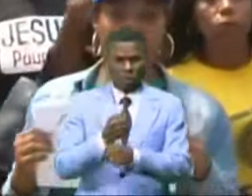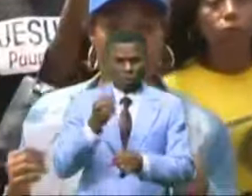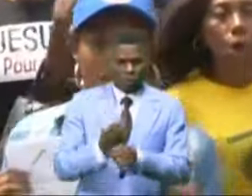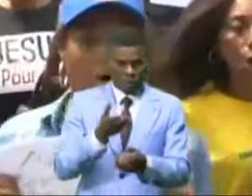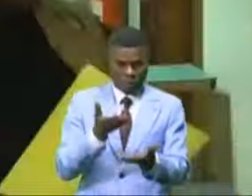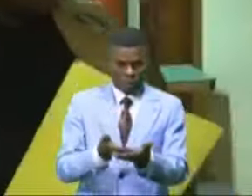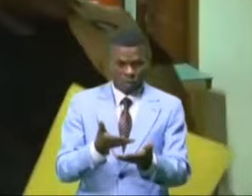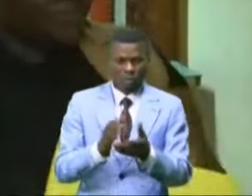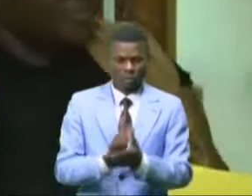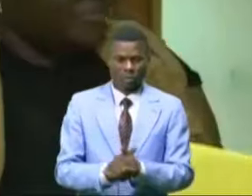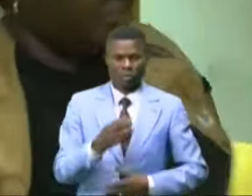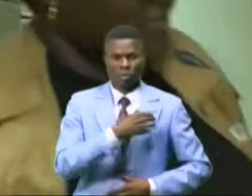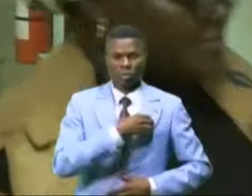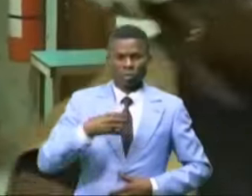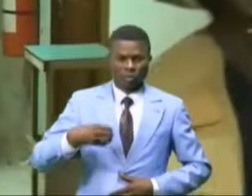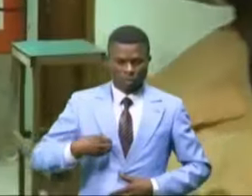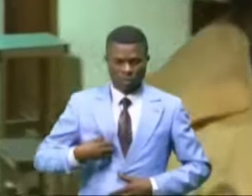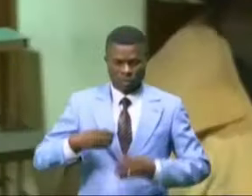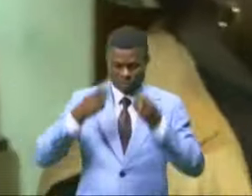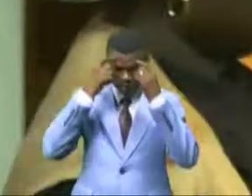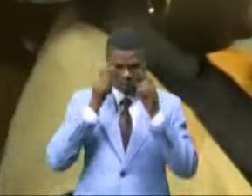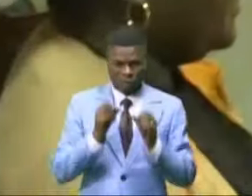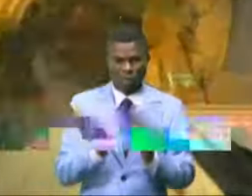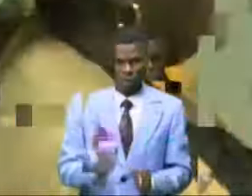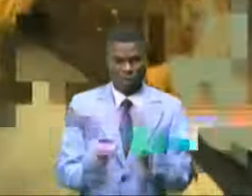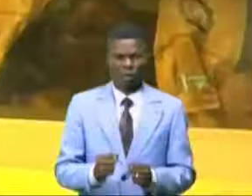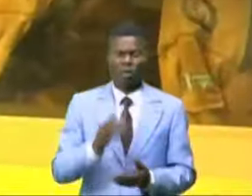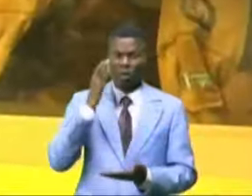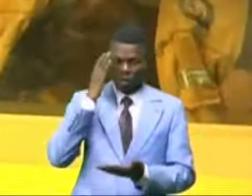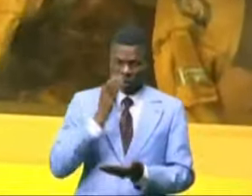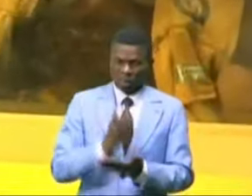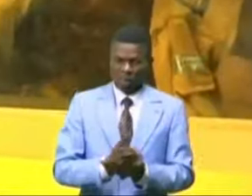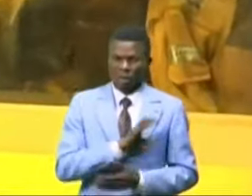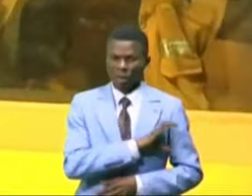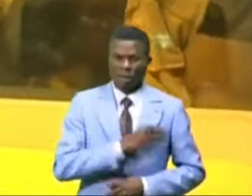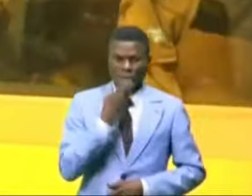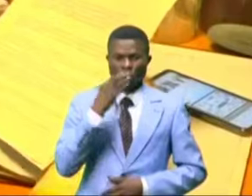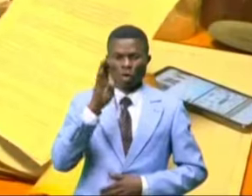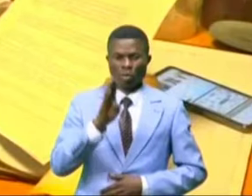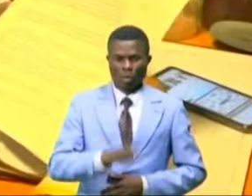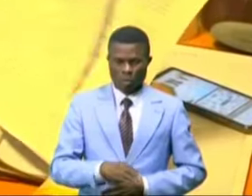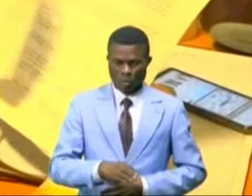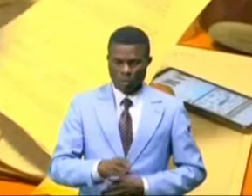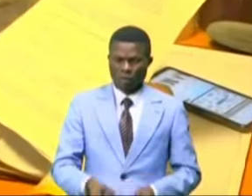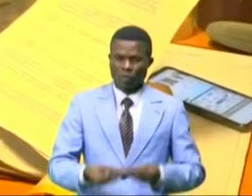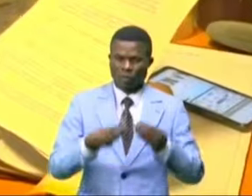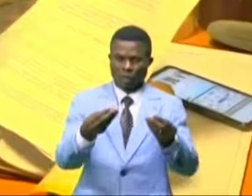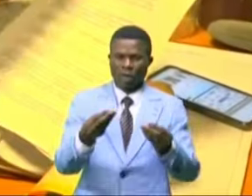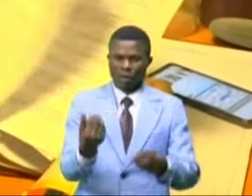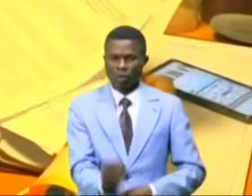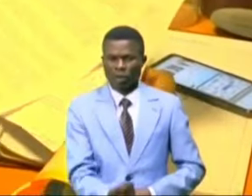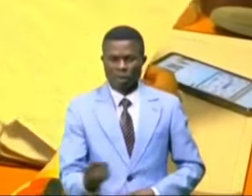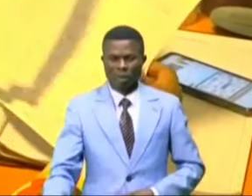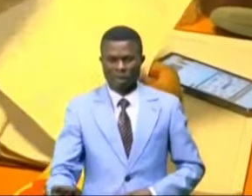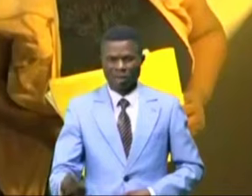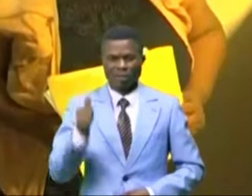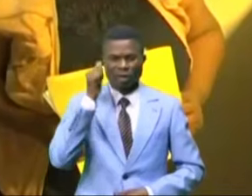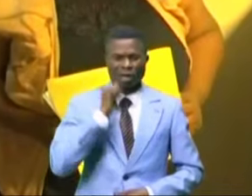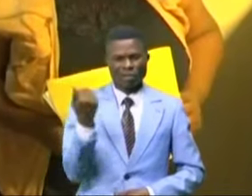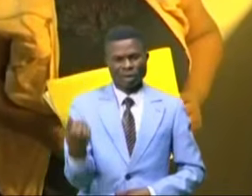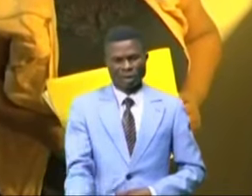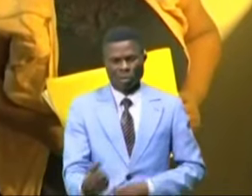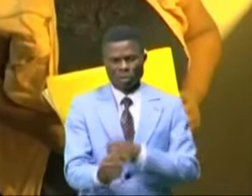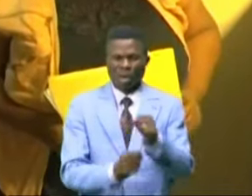courrier. Les femmes sont déterminées à lutter contre cette pratique contraire à la loi du pays, mais qui